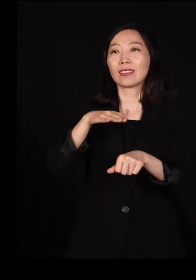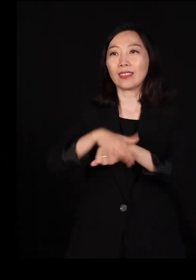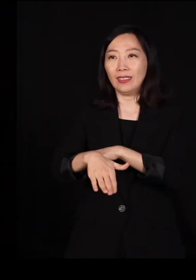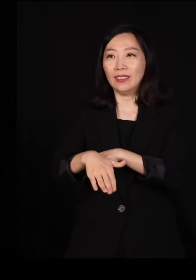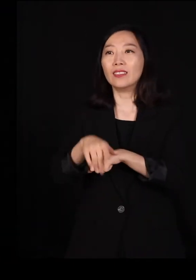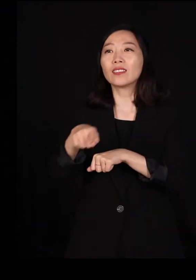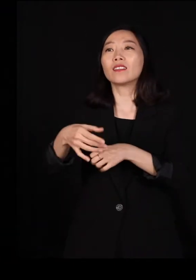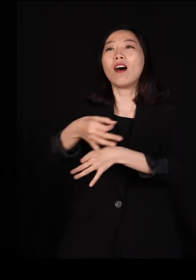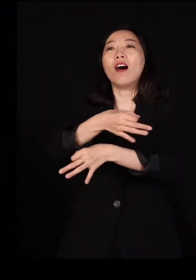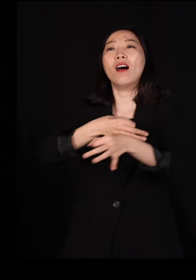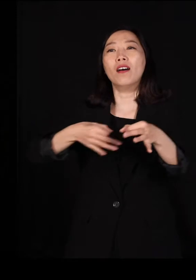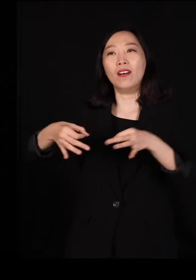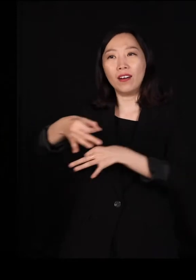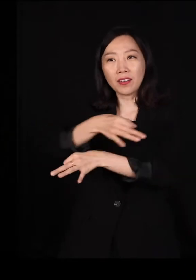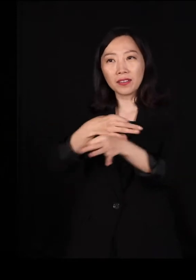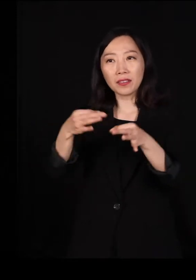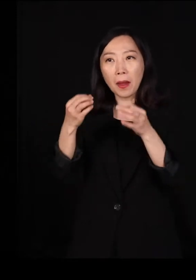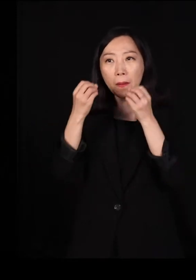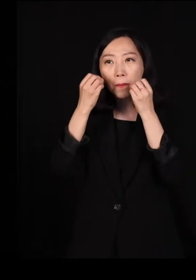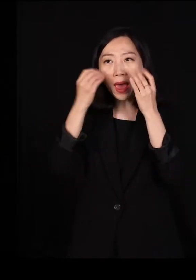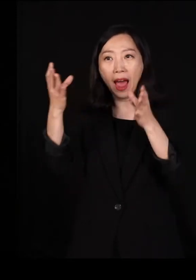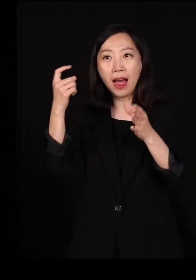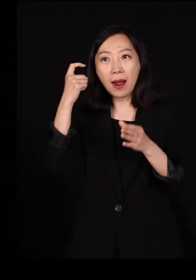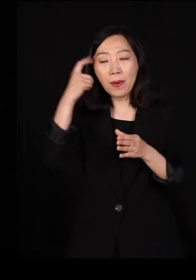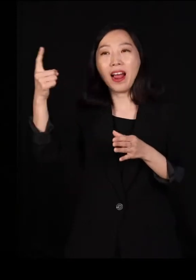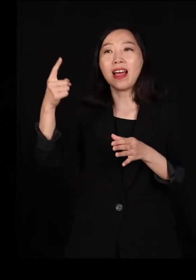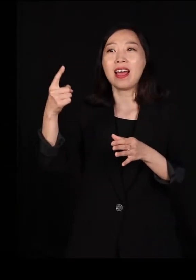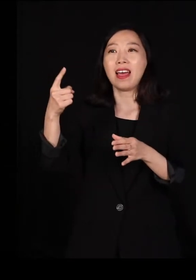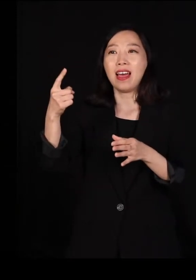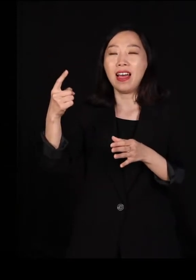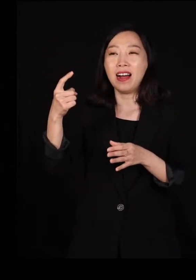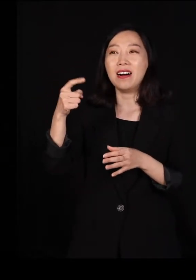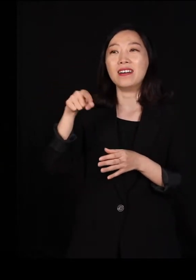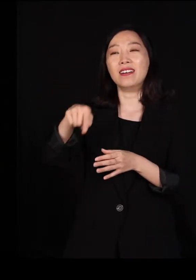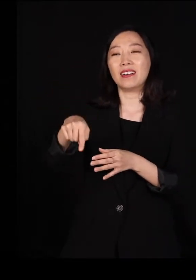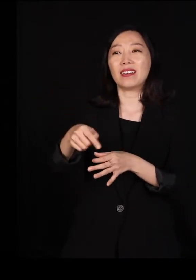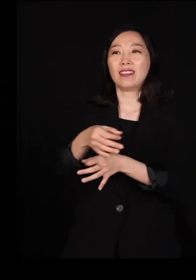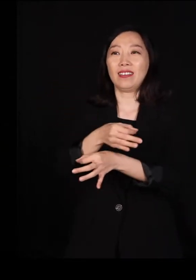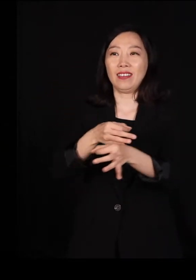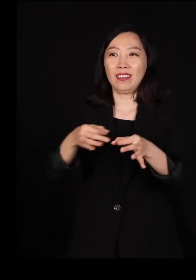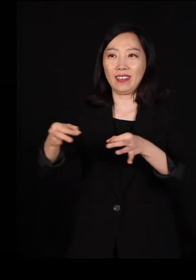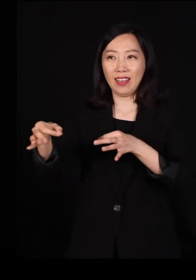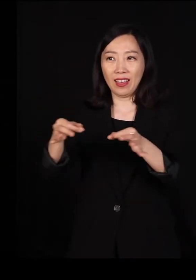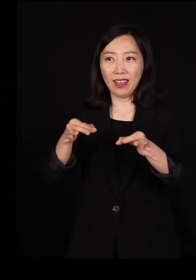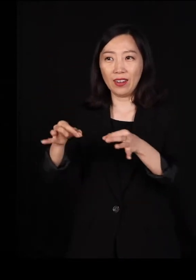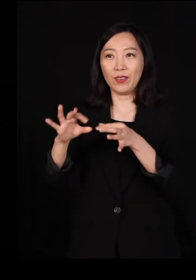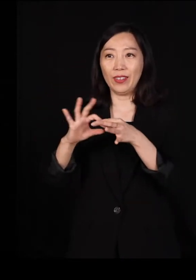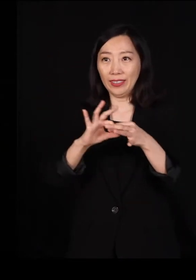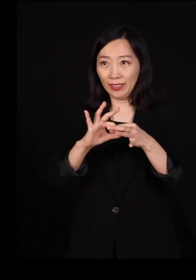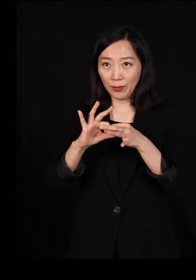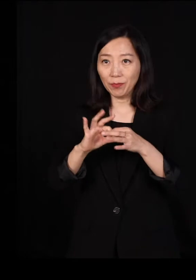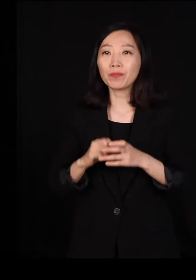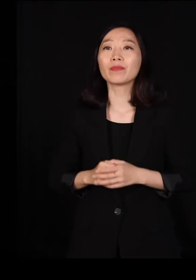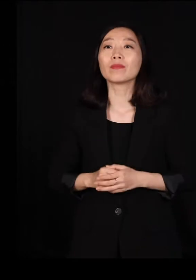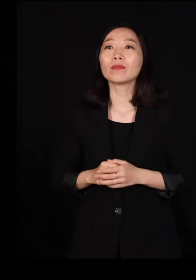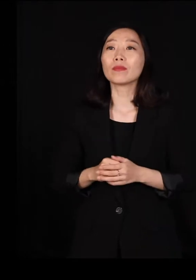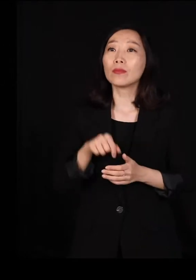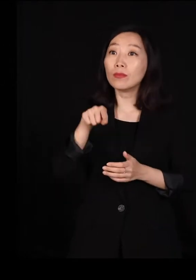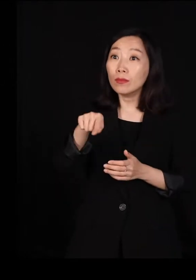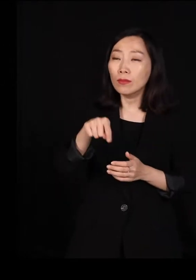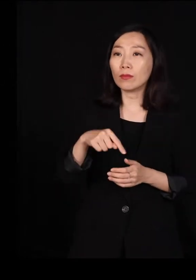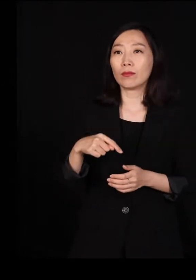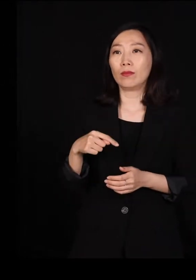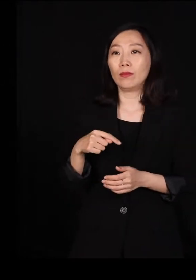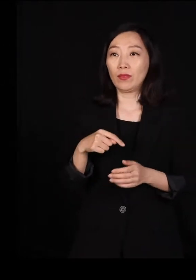경제에 기여하는 개념으로 새로운 약간 경제 개발의 그런 개념이었어요. 근데 이런 거를